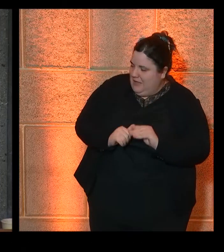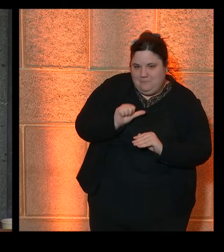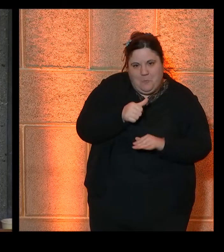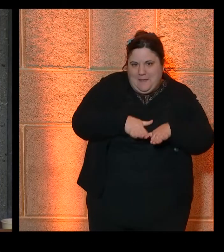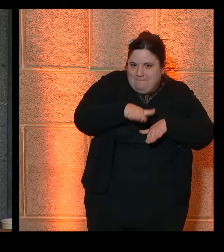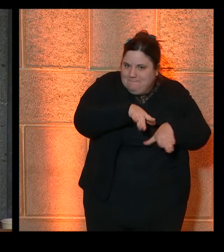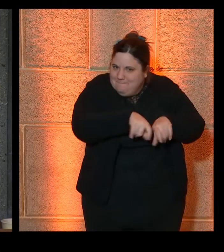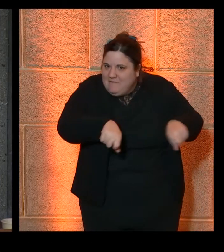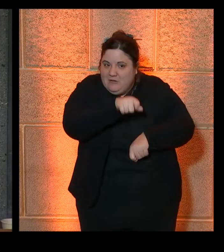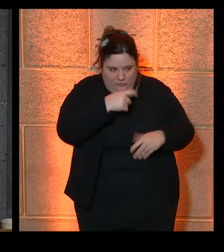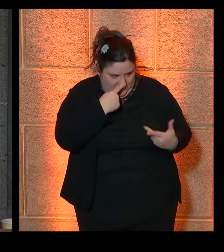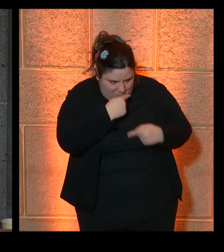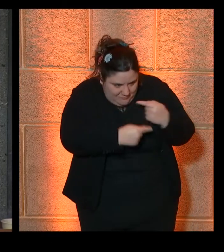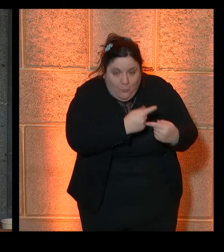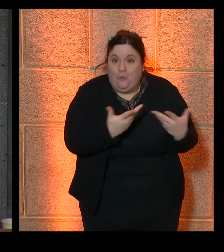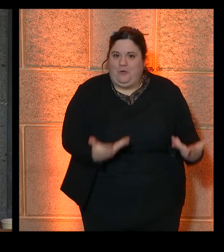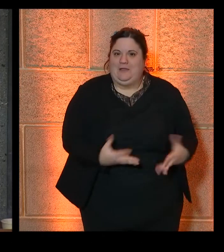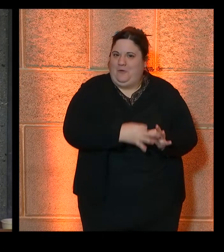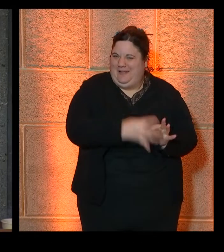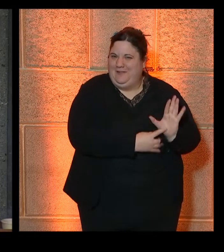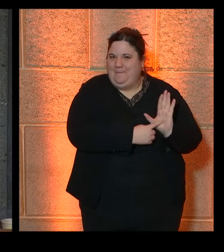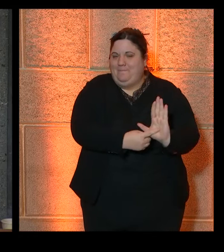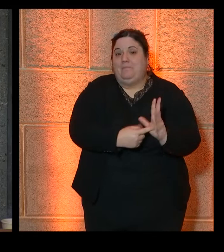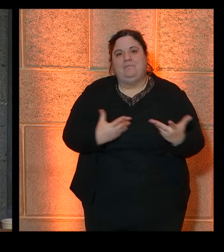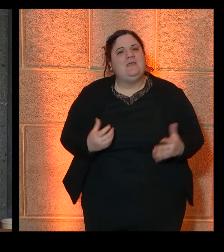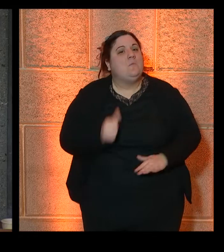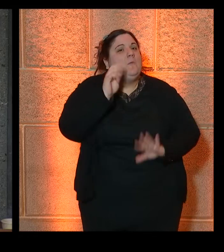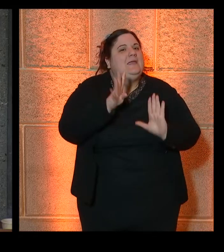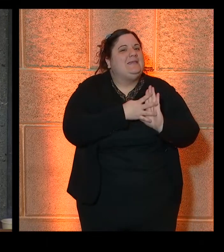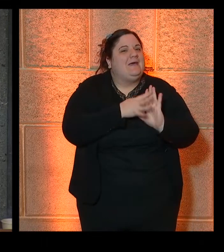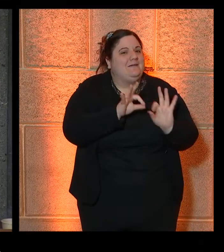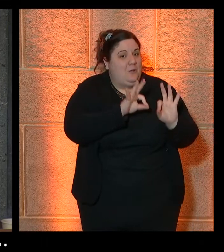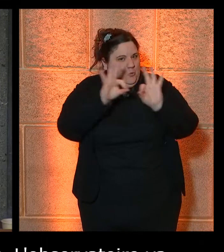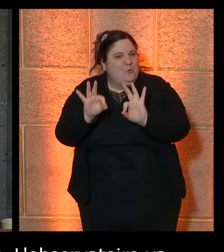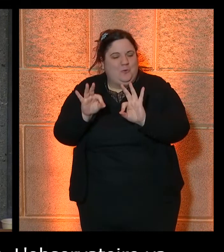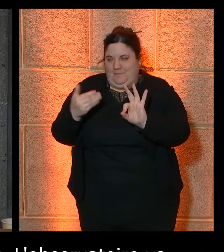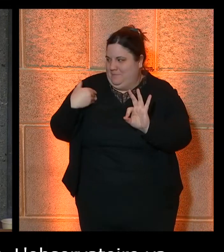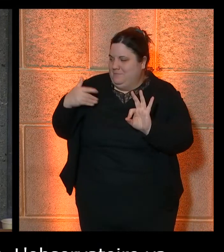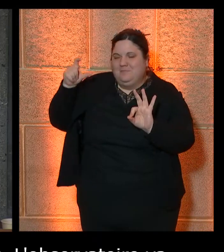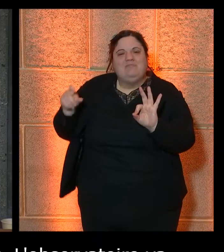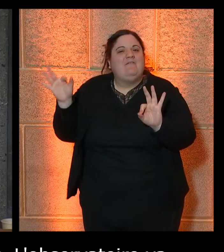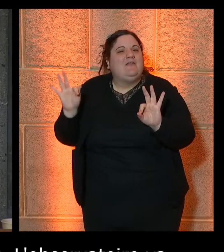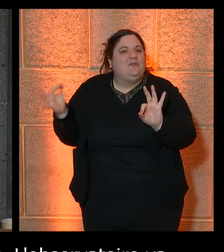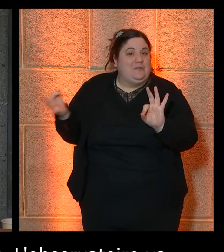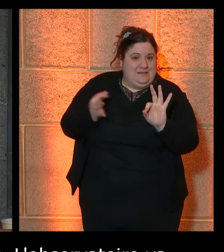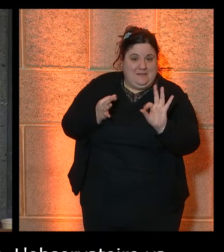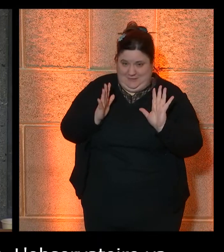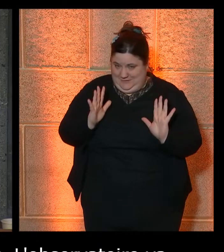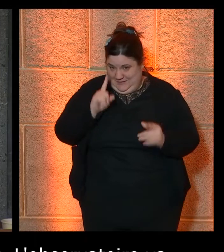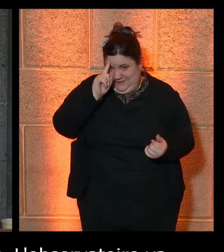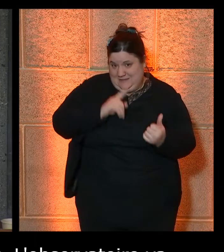d'une première évaluation. Donc c'est le premier critère que Fernando a cité tout à l'heure, celui de